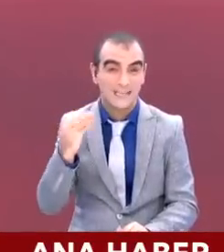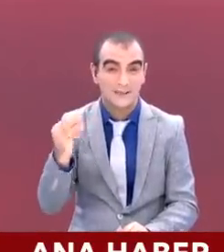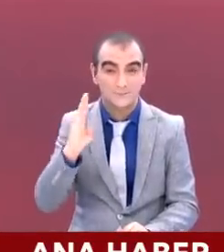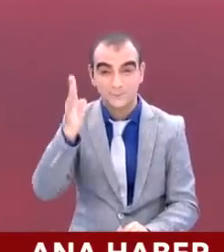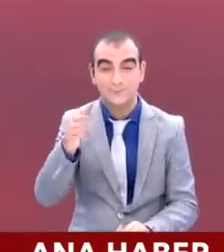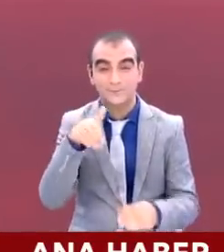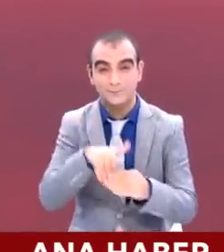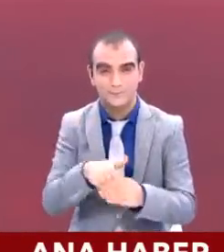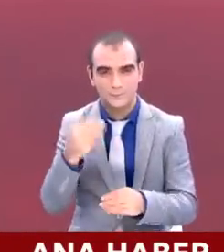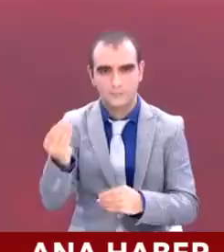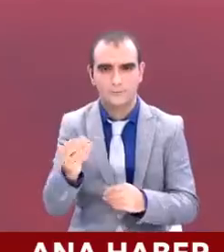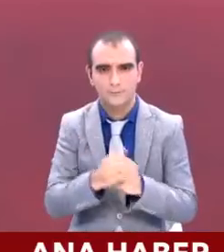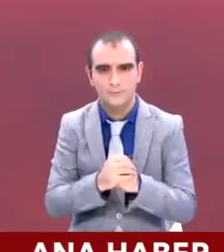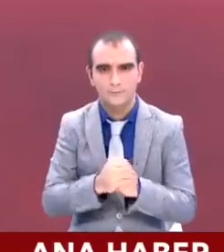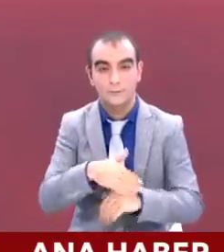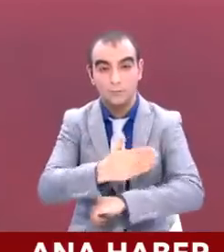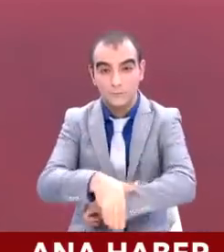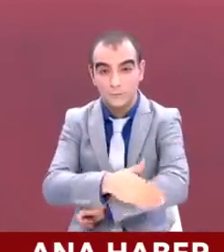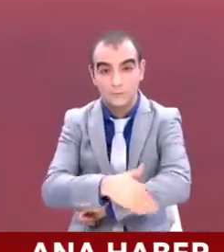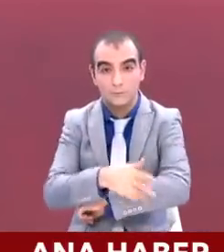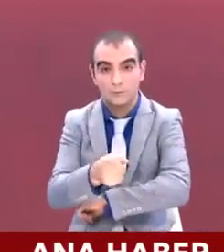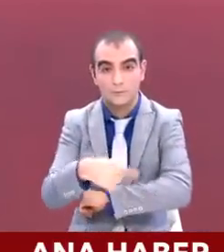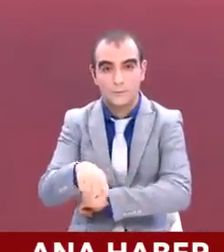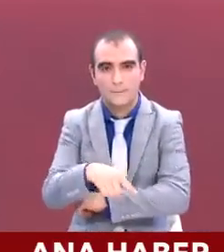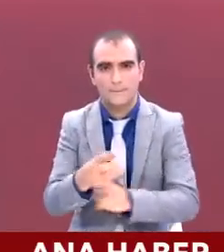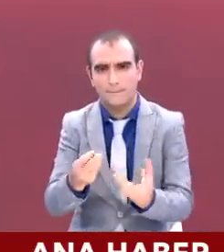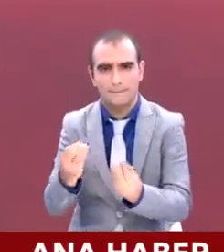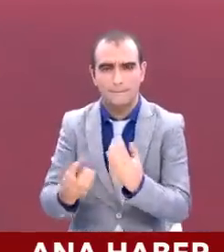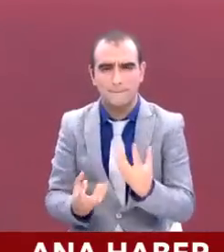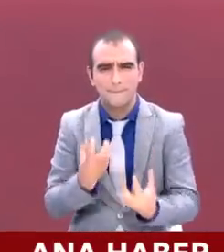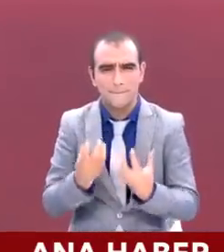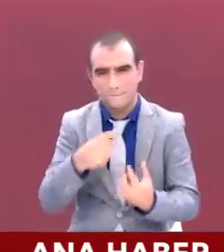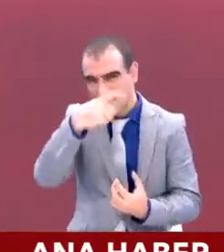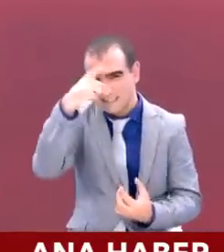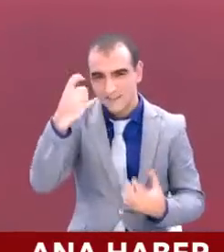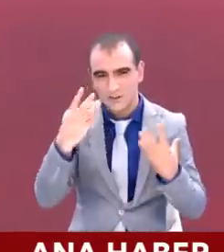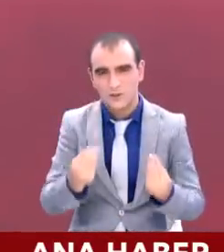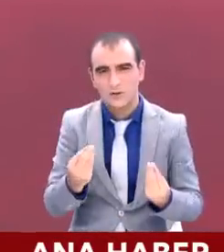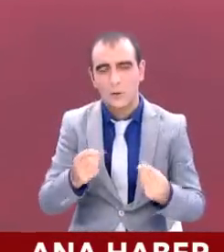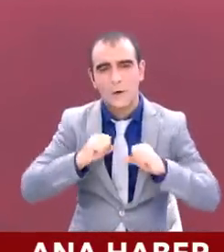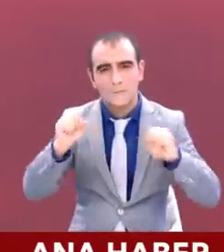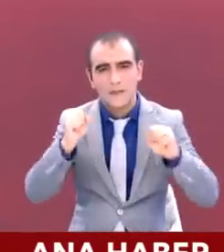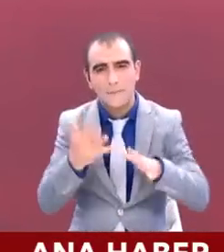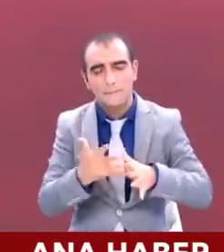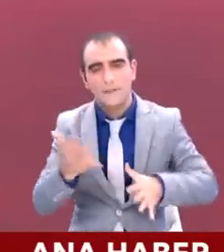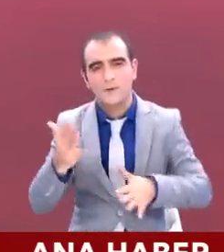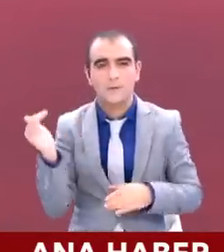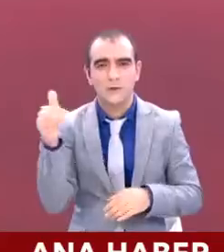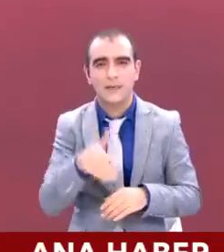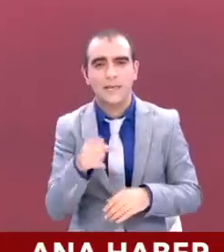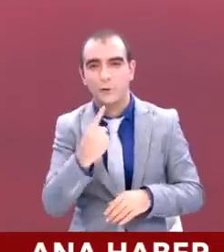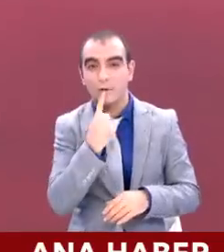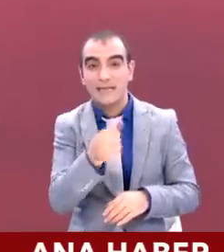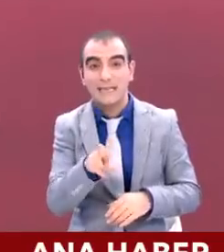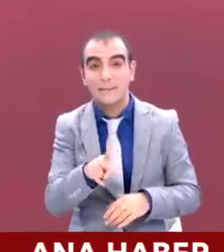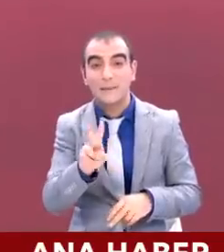oylarını kullanacaklar Sokak Evet şu anda bayağı bir ısındı propagandalar pişi sıra geliyor dediğim